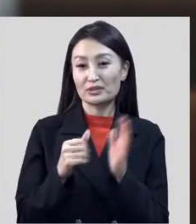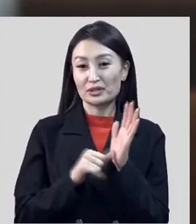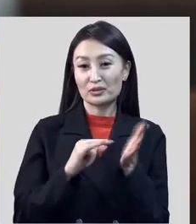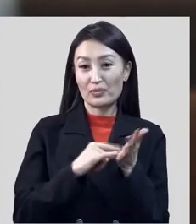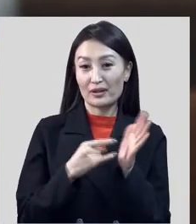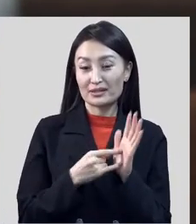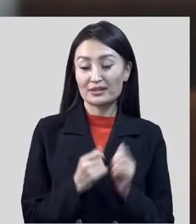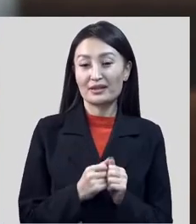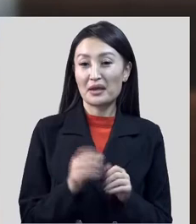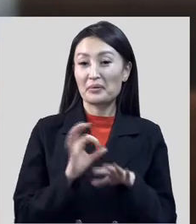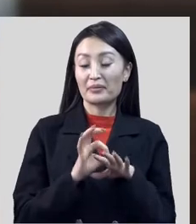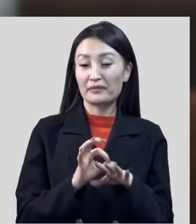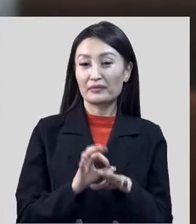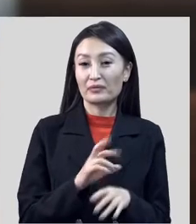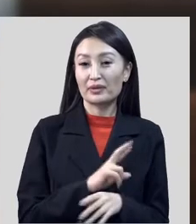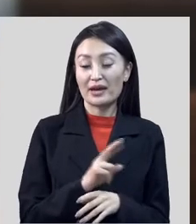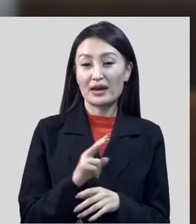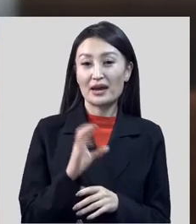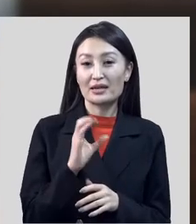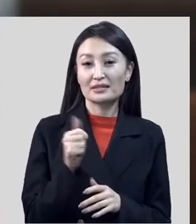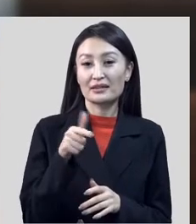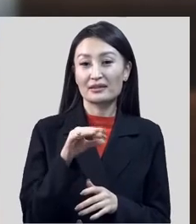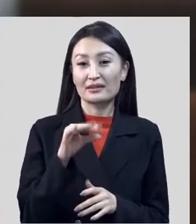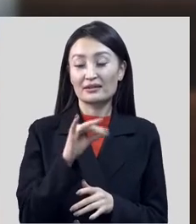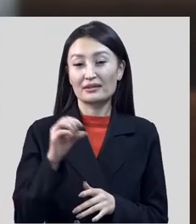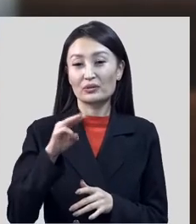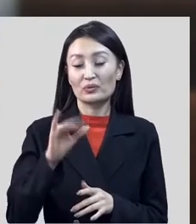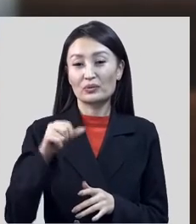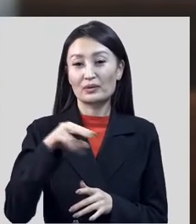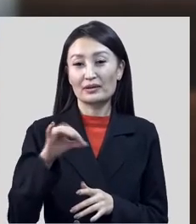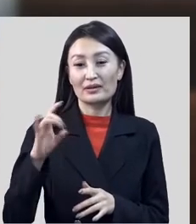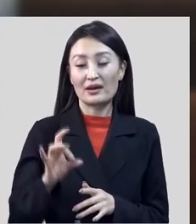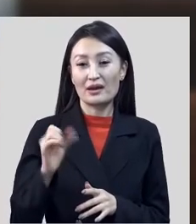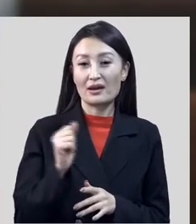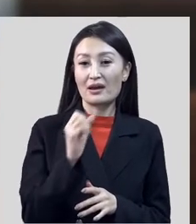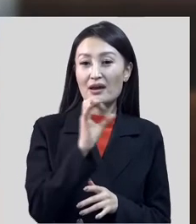и проведу его я загидуллина рамзия вагизовна